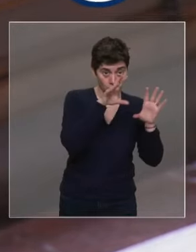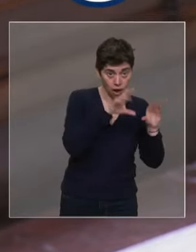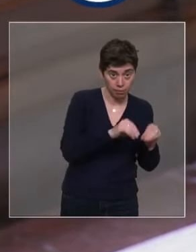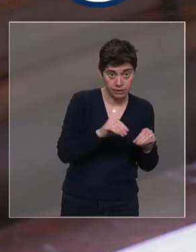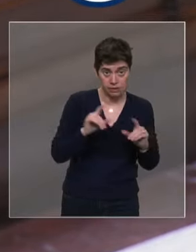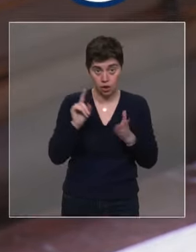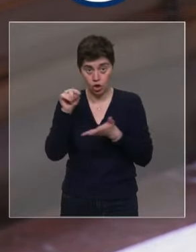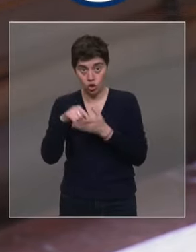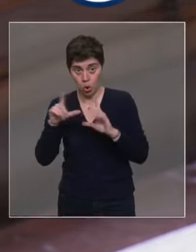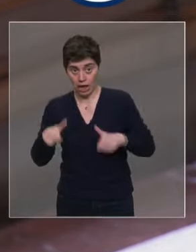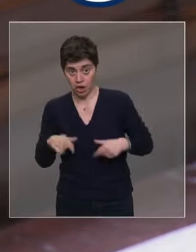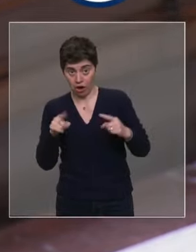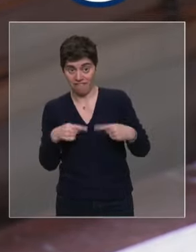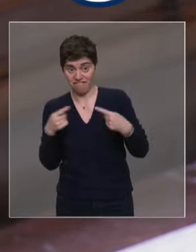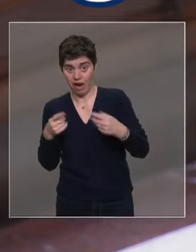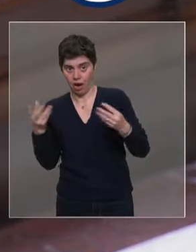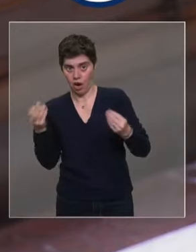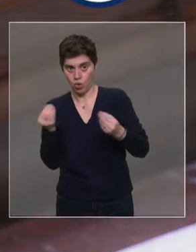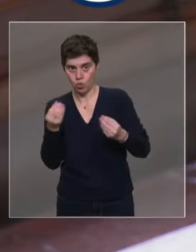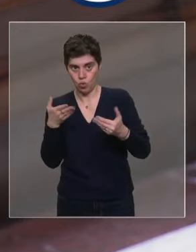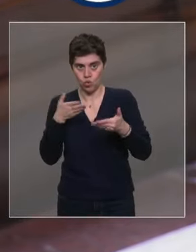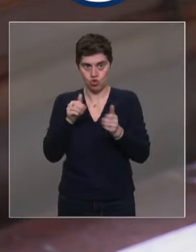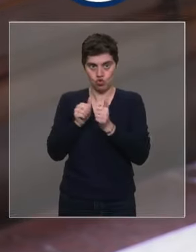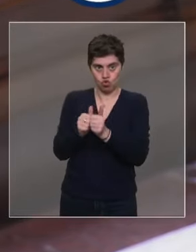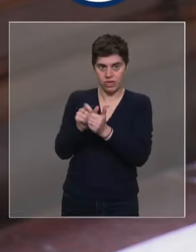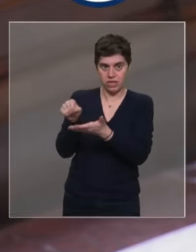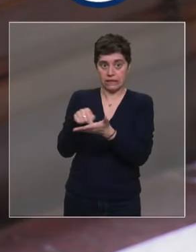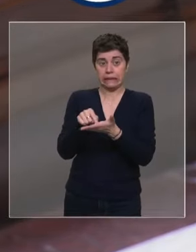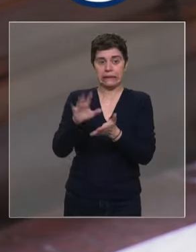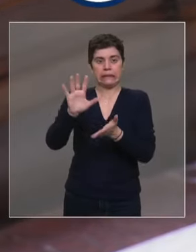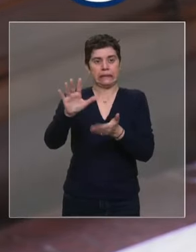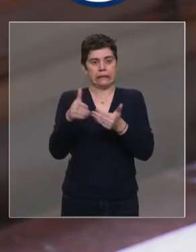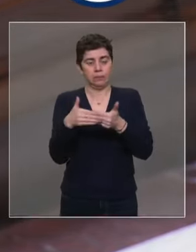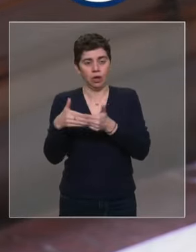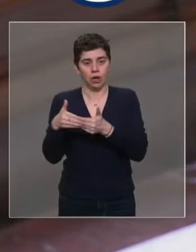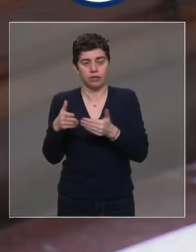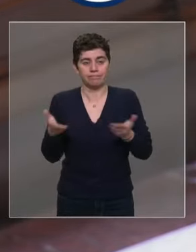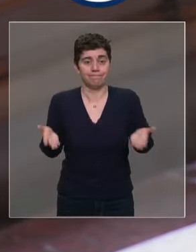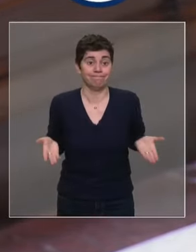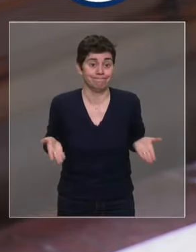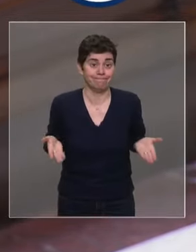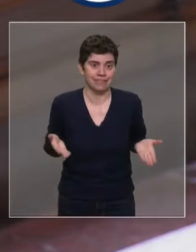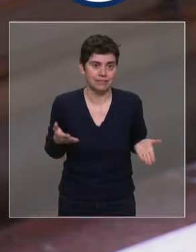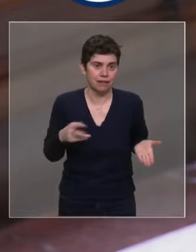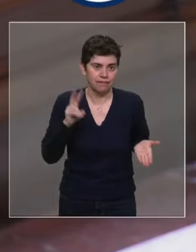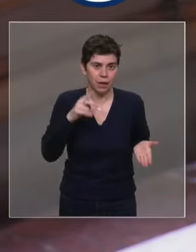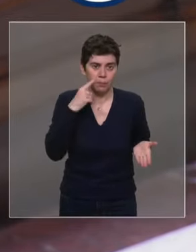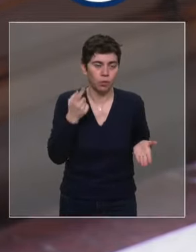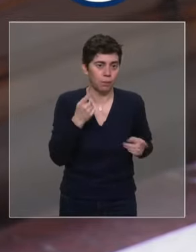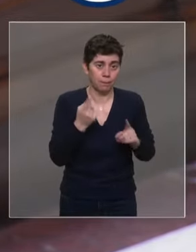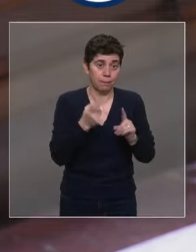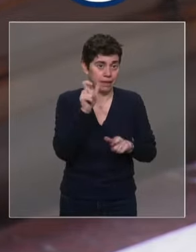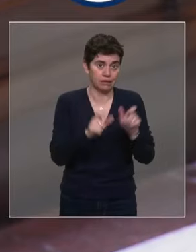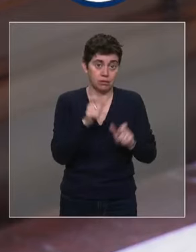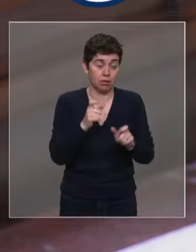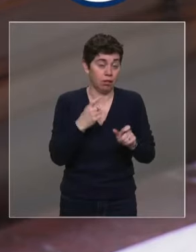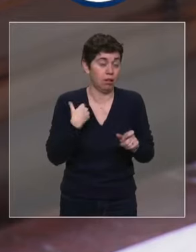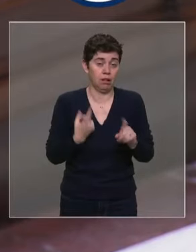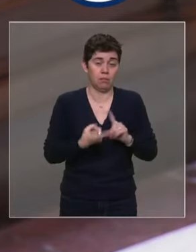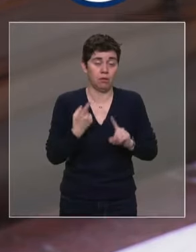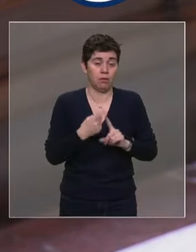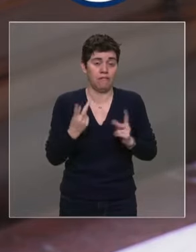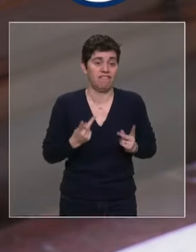nos concitoyens, puisqu'évidemment, c'est le service de proximité le plus immédiat qui est touché par une mesure de carte